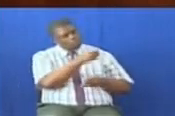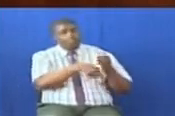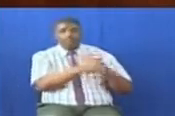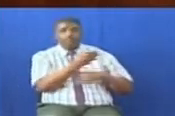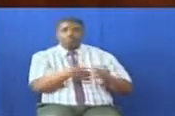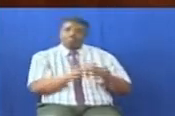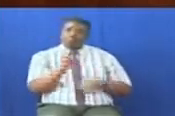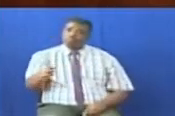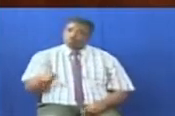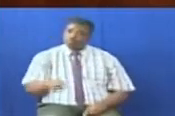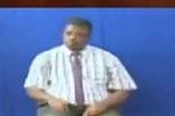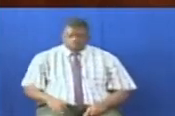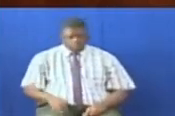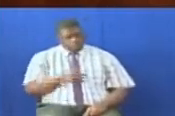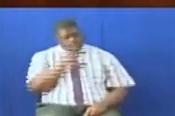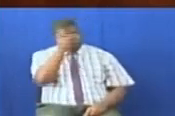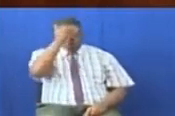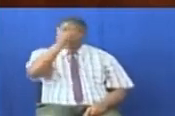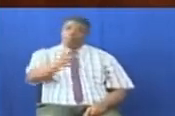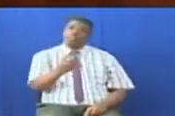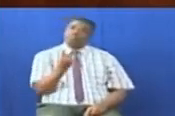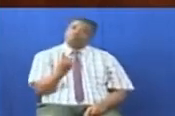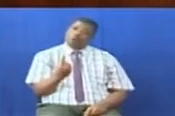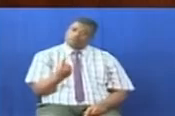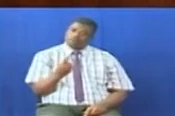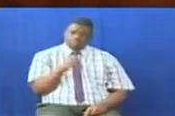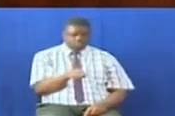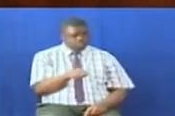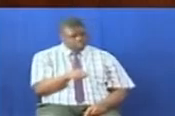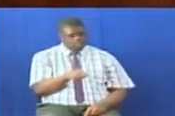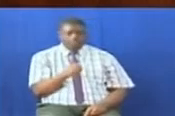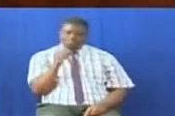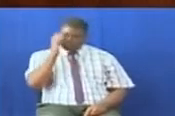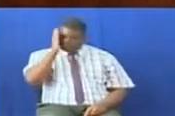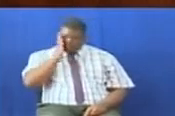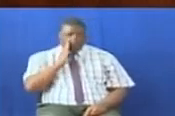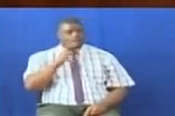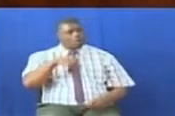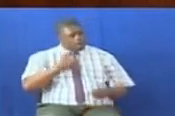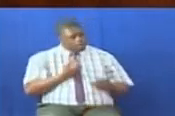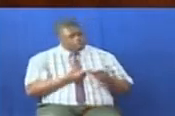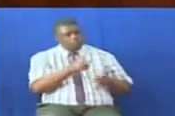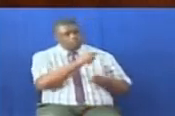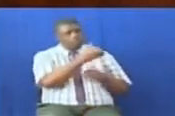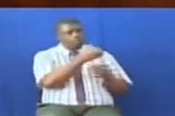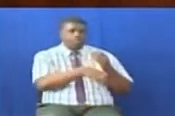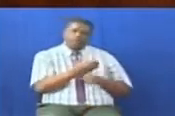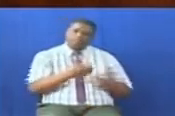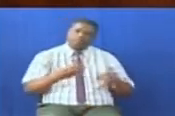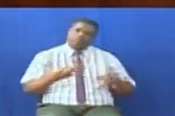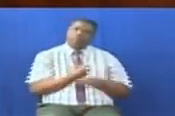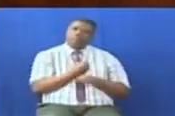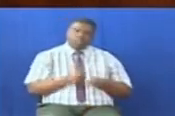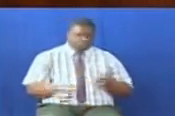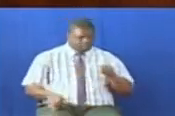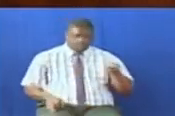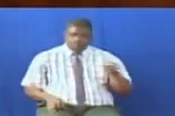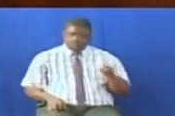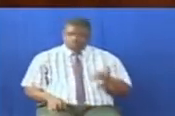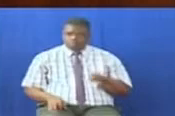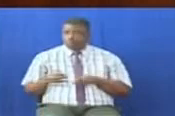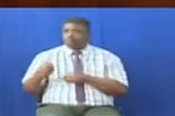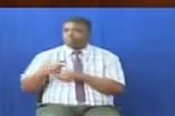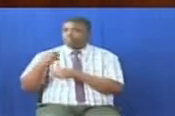naomba priority number one iwe hiyo, ili wanawake na vijana na watu wenye ulemavu waweze kupata gawio hilo ili waweze